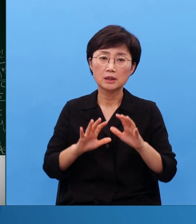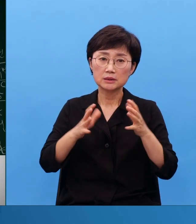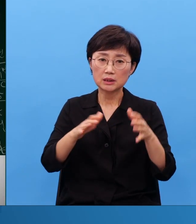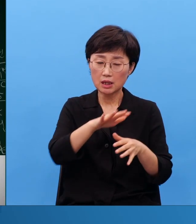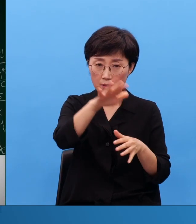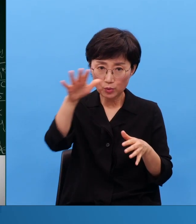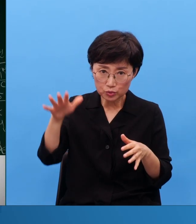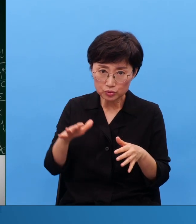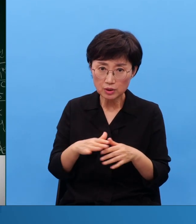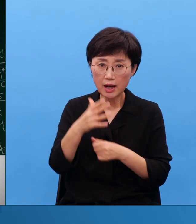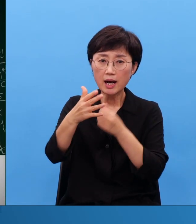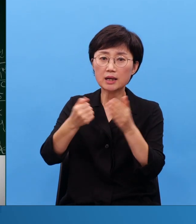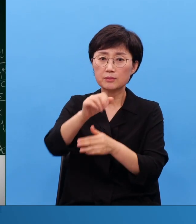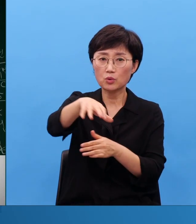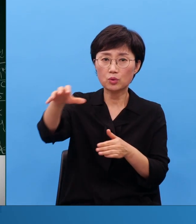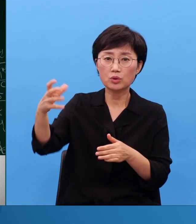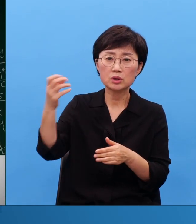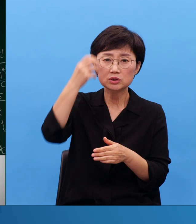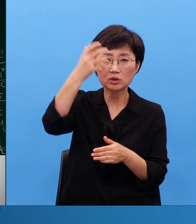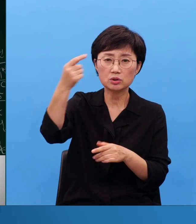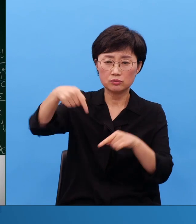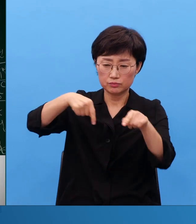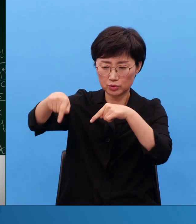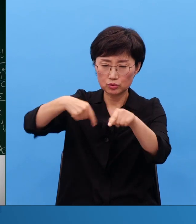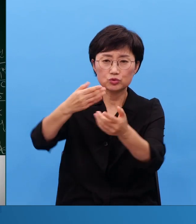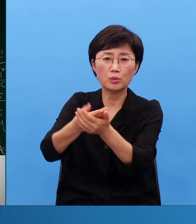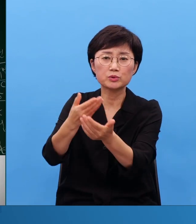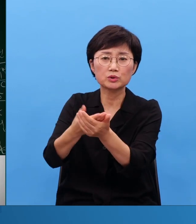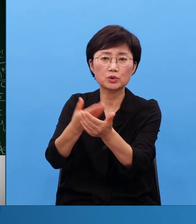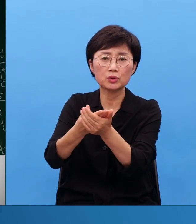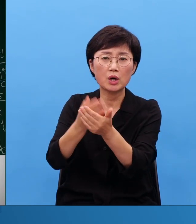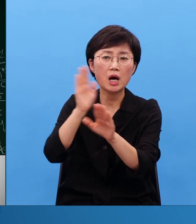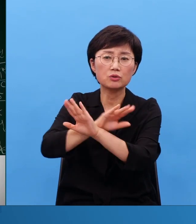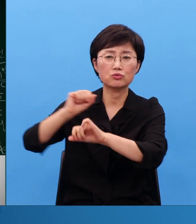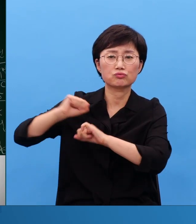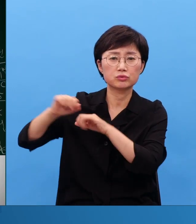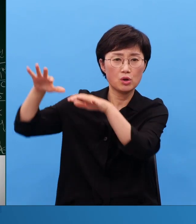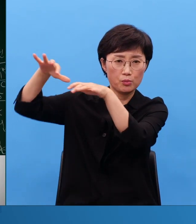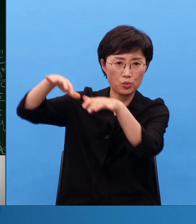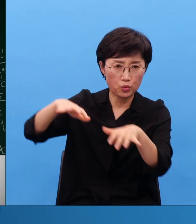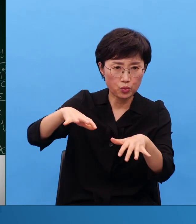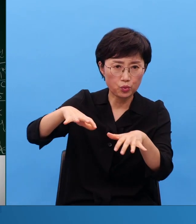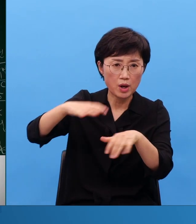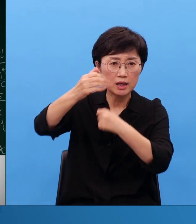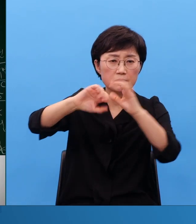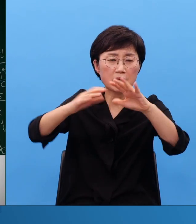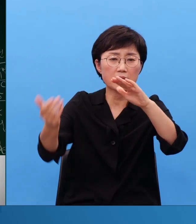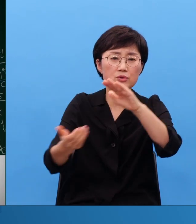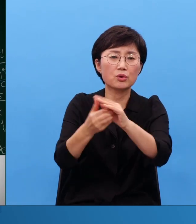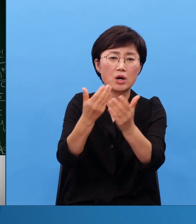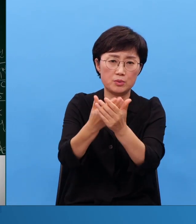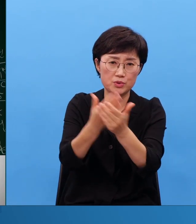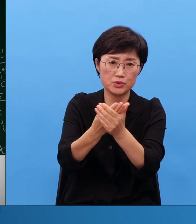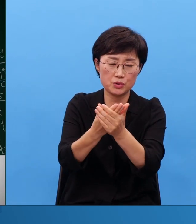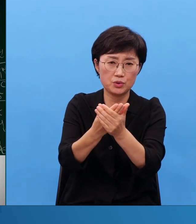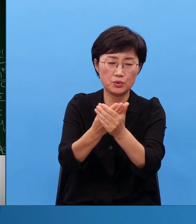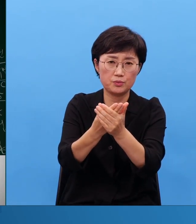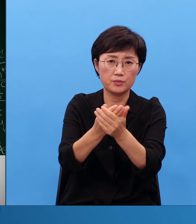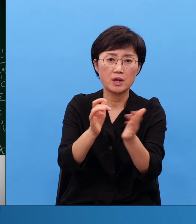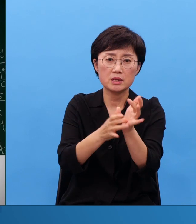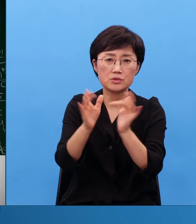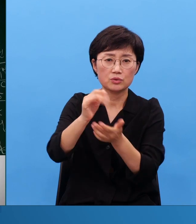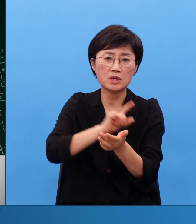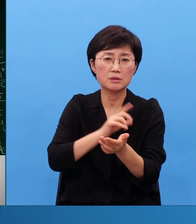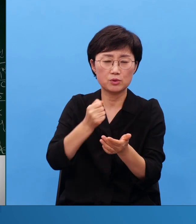지역에 하나님이 성령으로 역사해 주옵소서. 하늘 군대를 보내서 하나님의 나라 이루어지게 하옵소서.